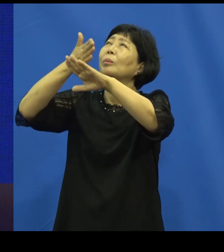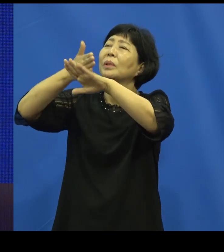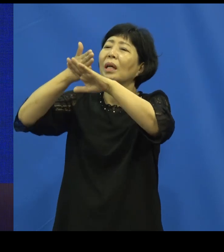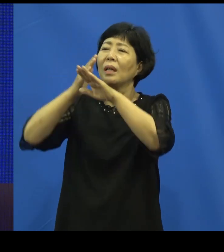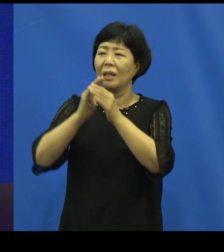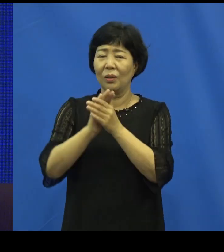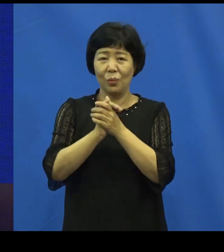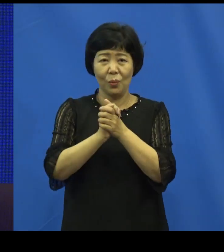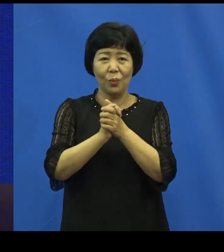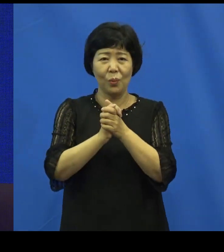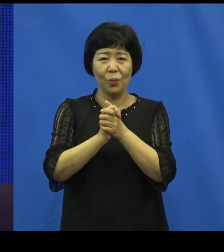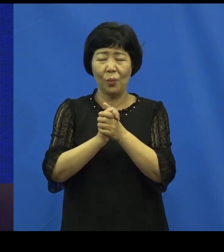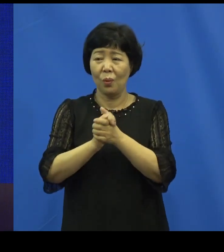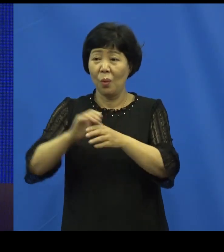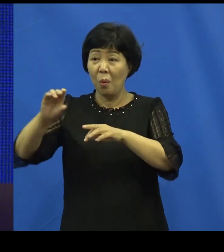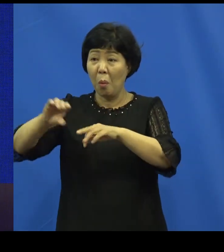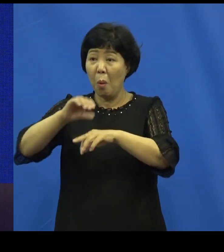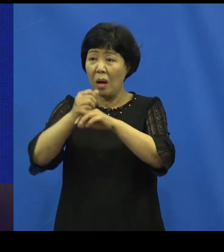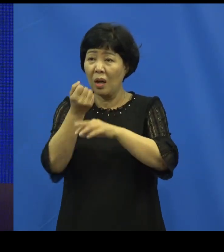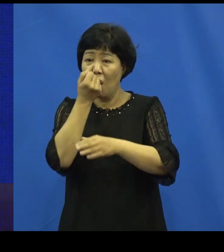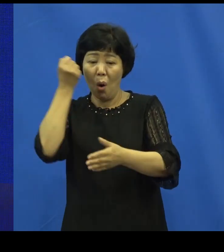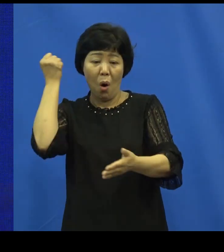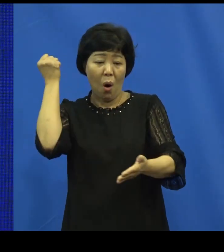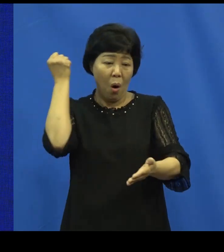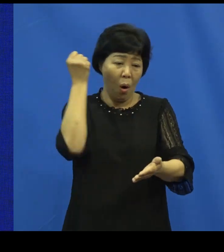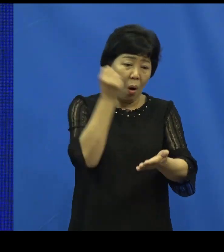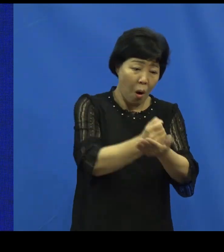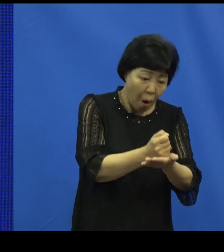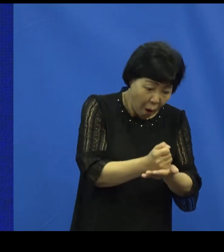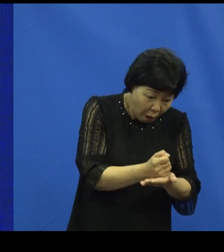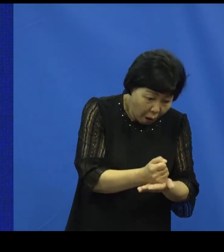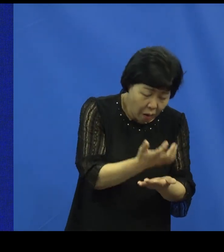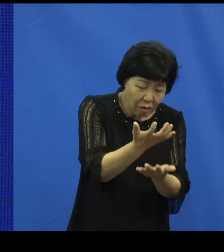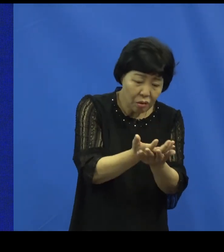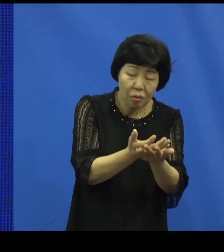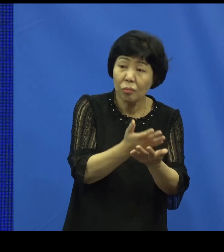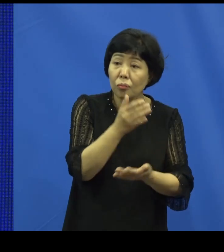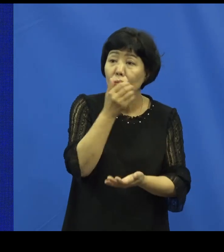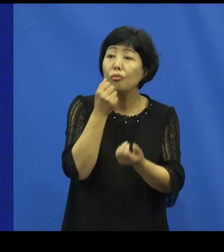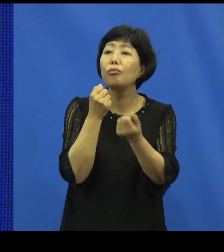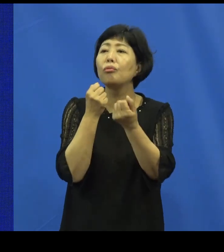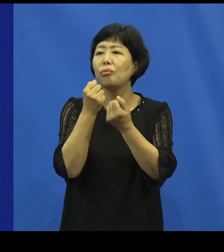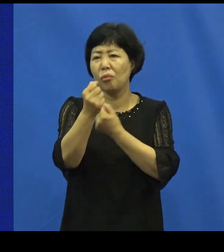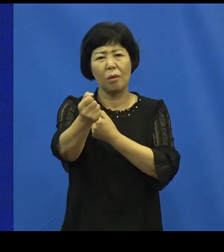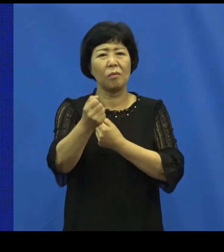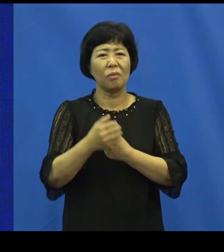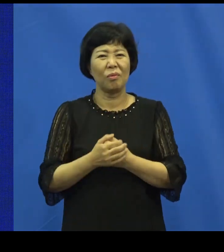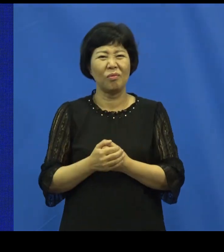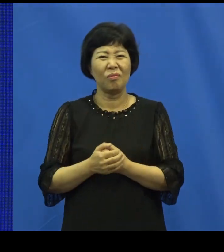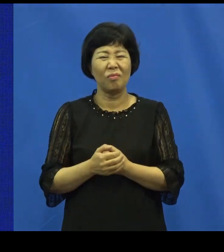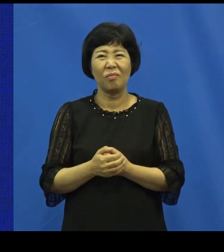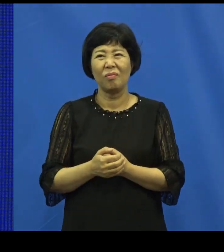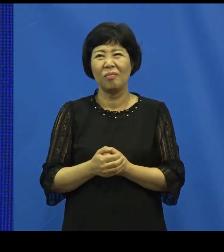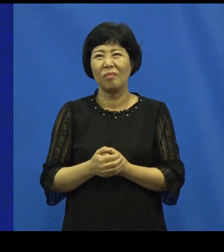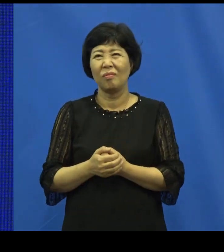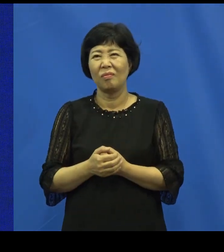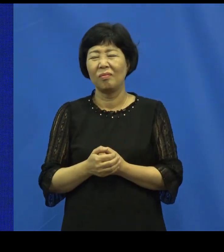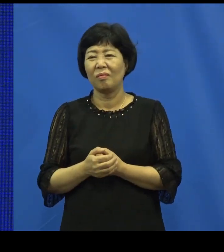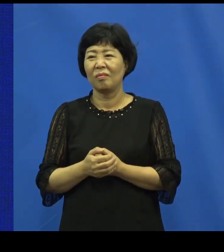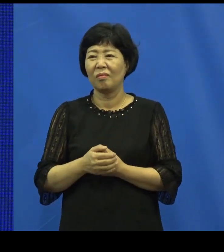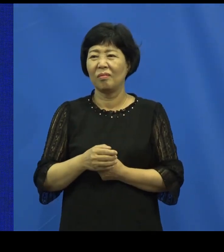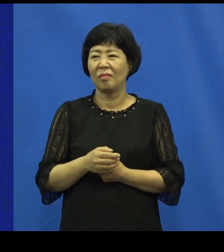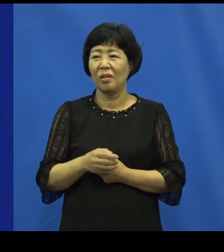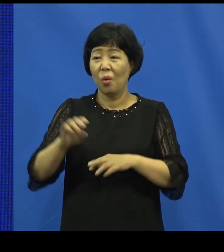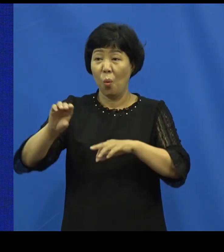자, 왕의 도장을 찍고 이제 다니엘을 잡고자 음모가 시작되었습니다. 자, 이 왕의 의는 한 번